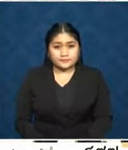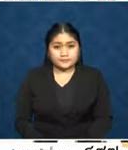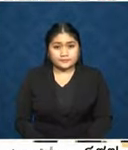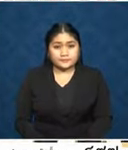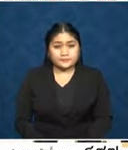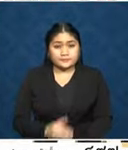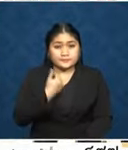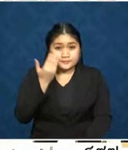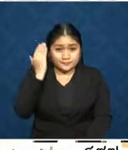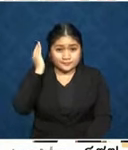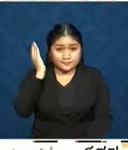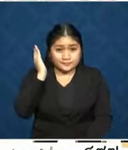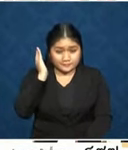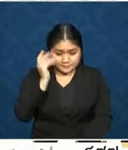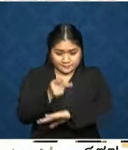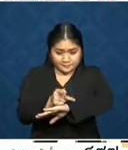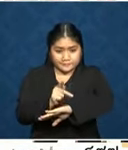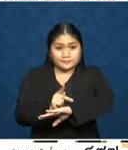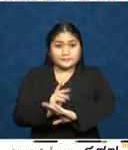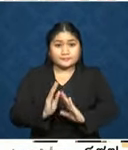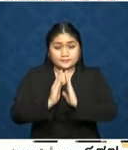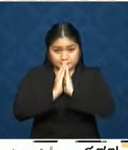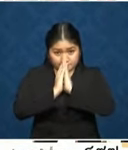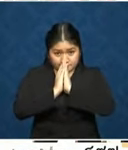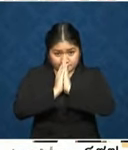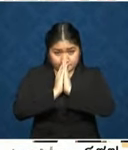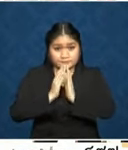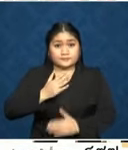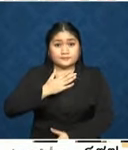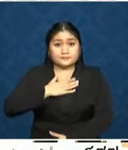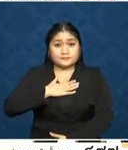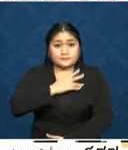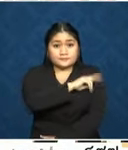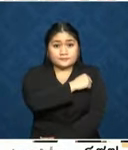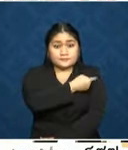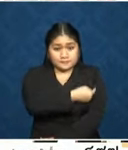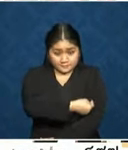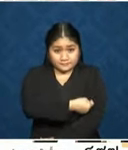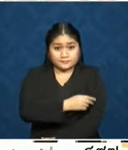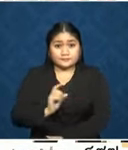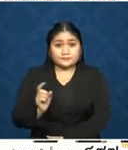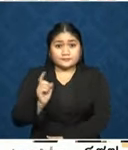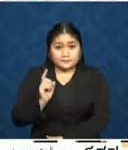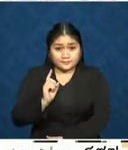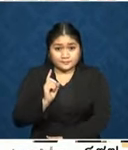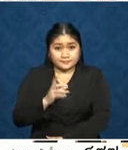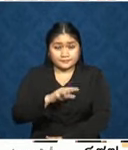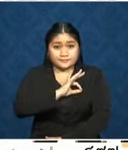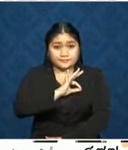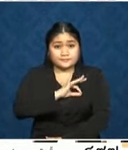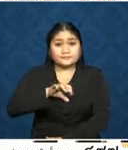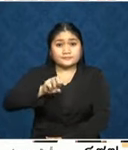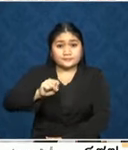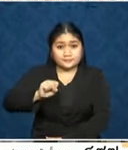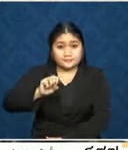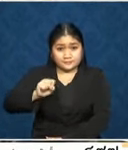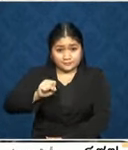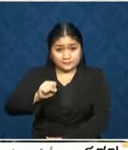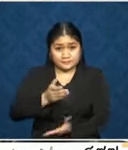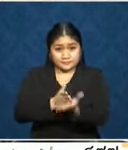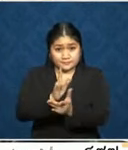กราบเรียนท่านประธานสภาที่เคารพกระผมนายแพทย์โอชิตเกียรติก้องชูชัยสมาชิกสภาผู้แทนราษฎร